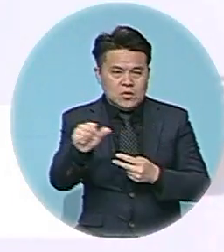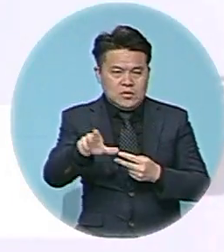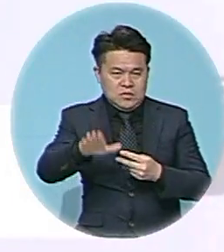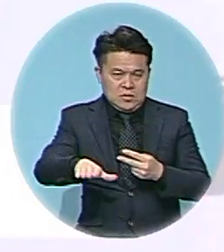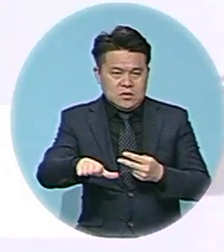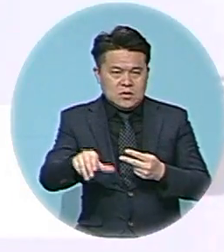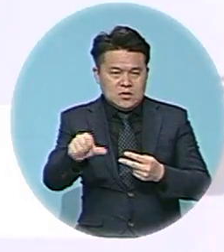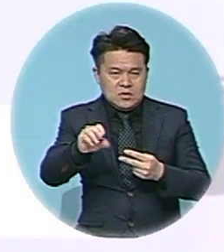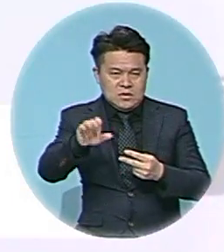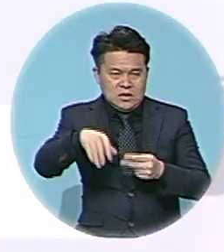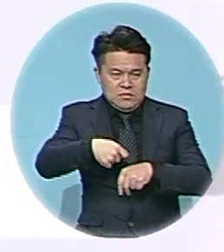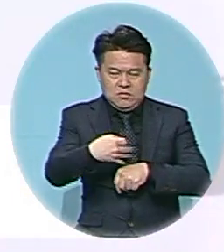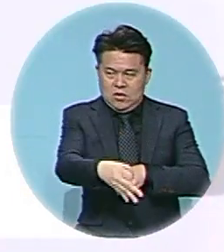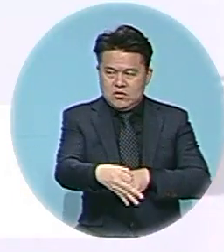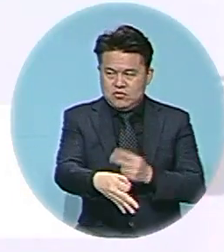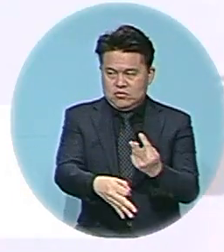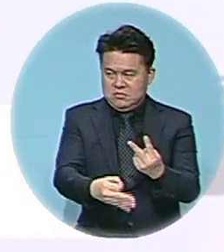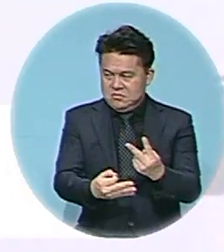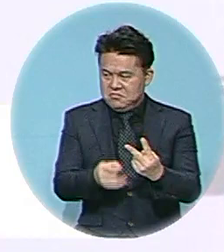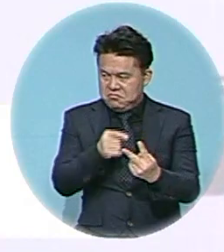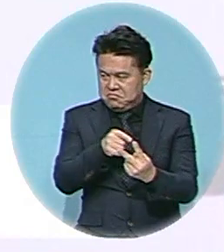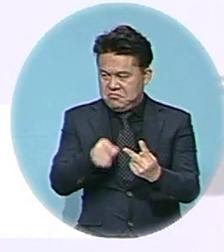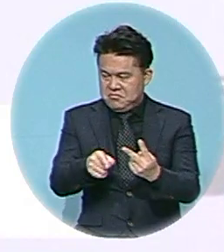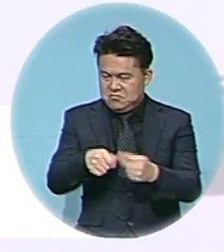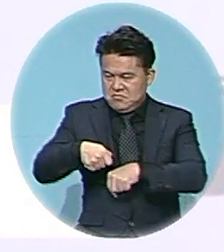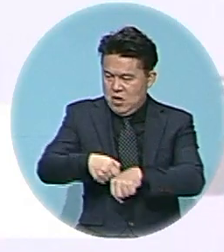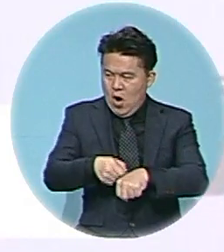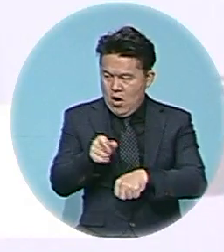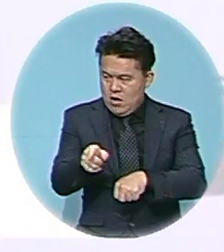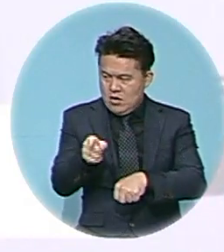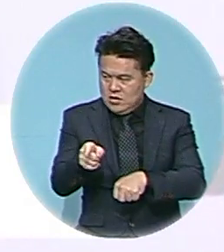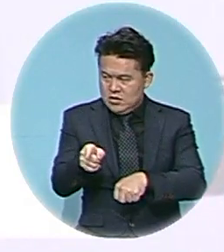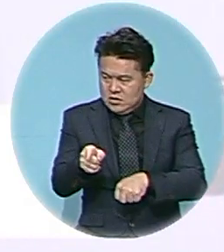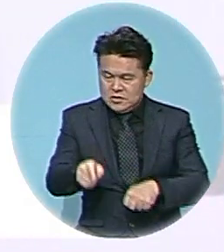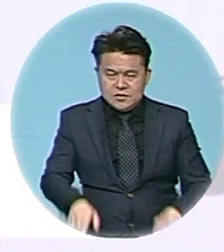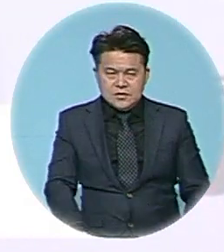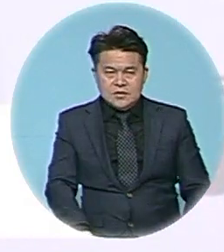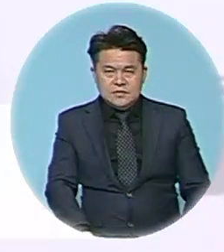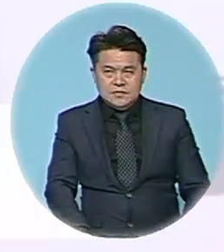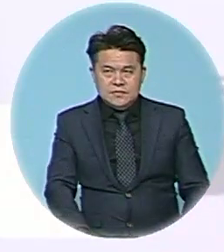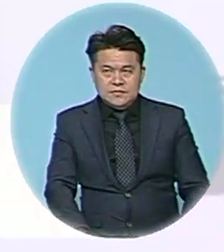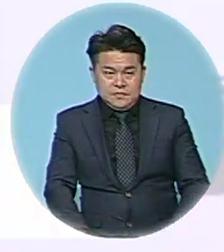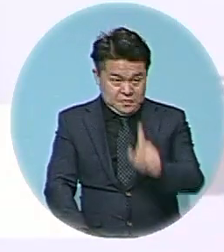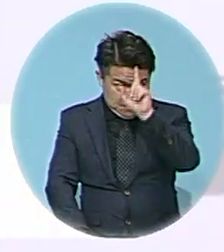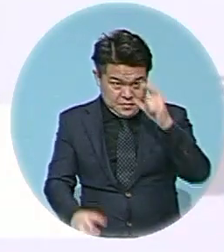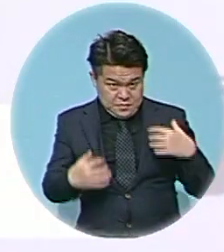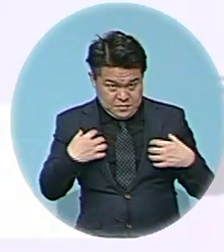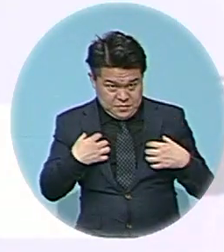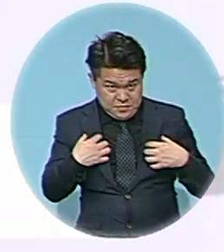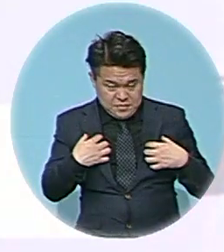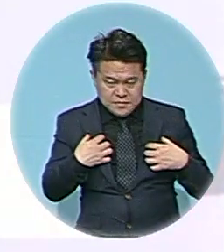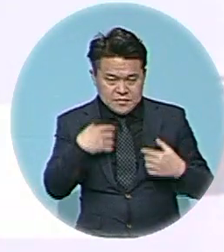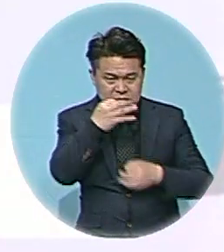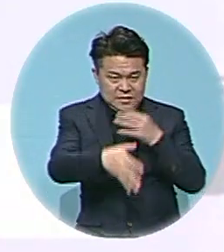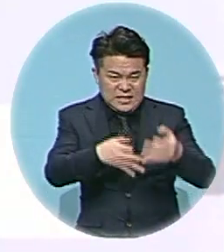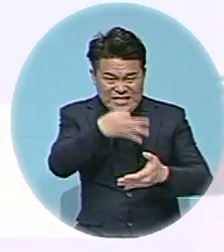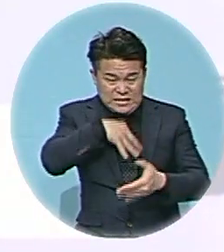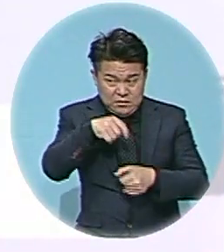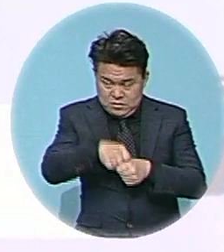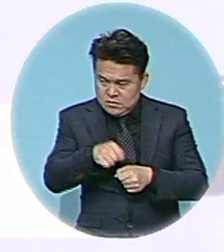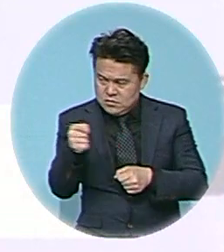이하의 벌금에 처하도록 관련법에 의해서 처벌할 수 있다는 말씀을 드립니다. 정부는 매점 매석